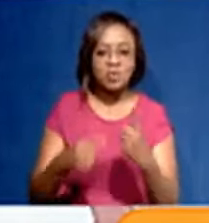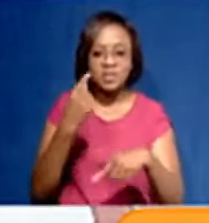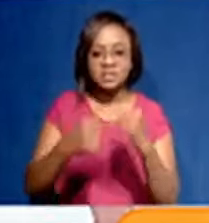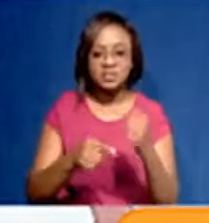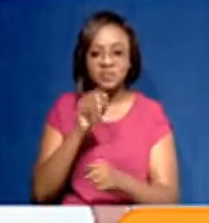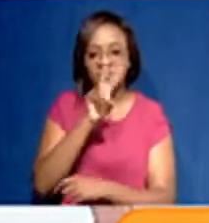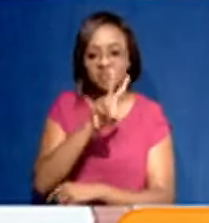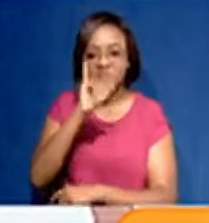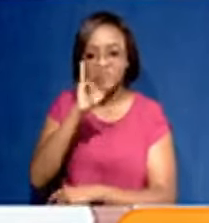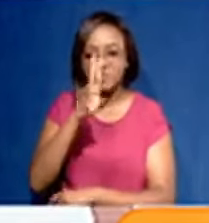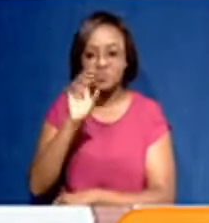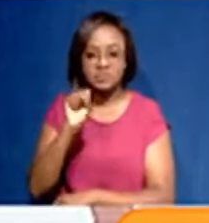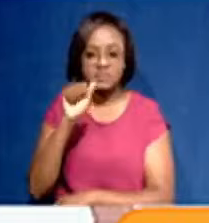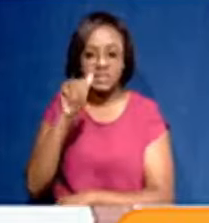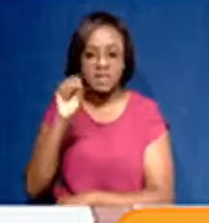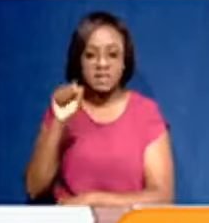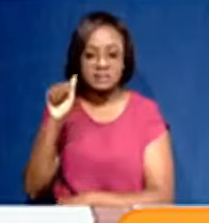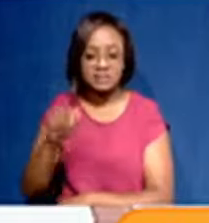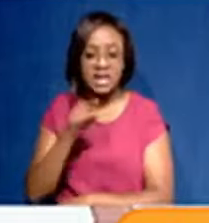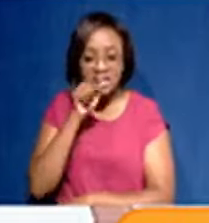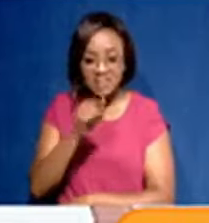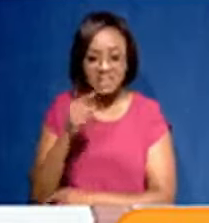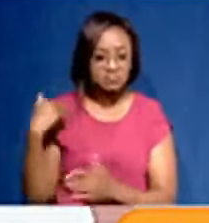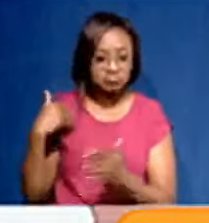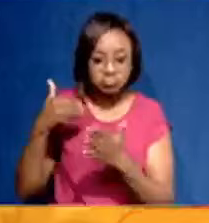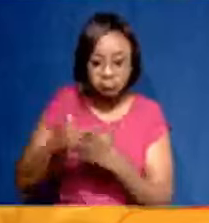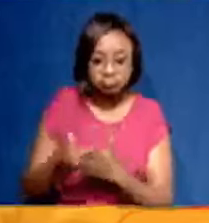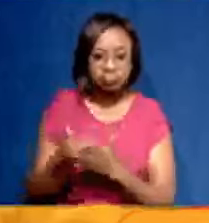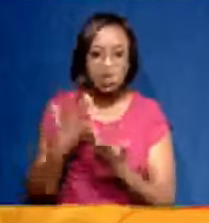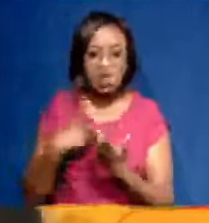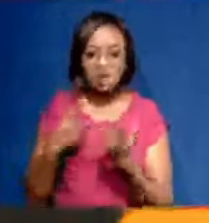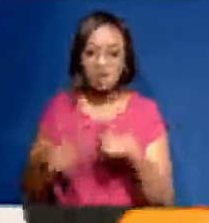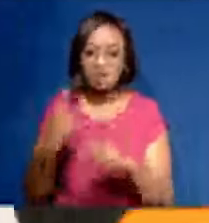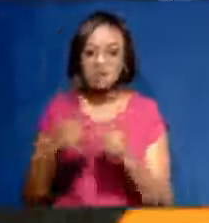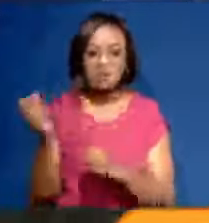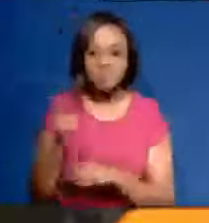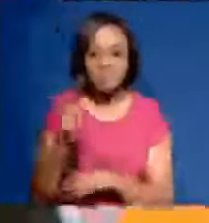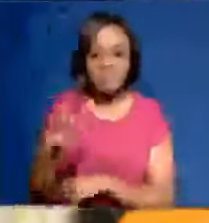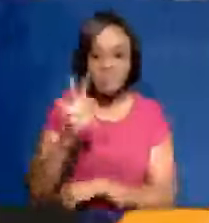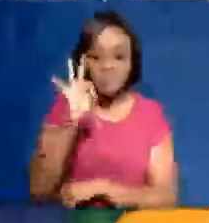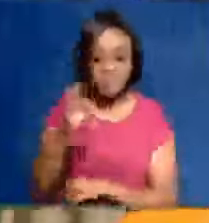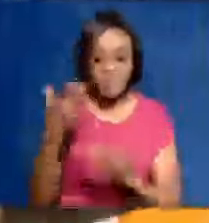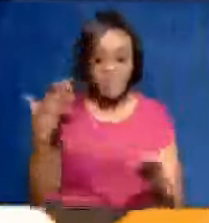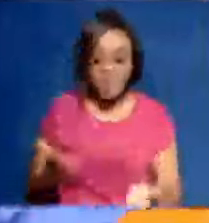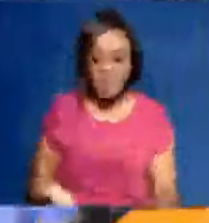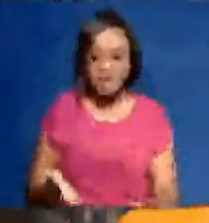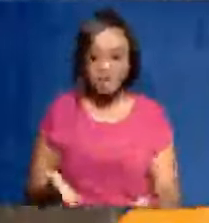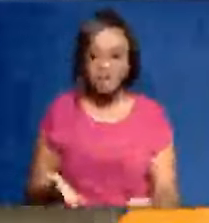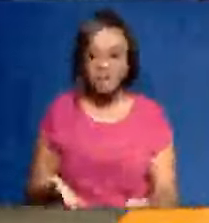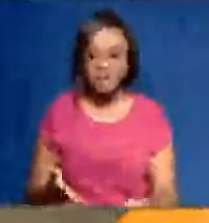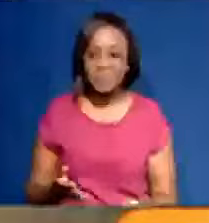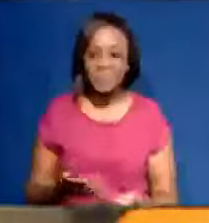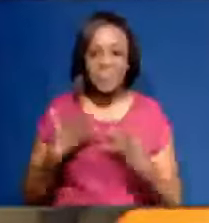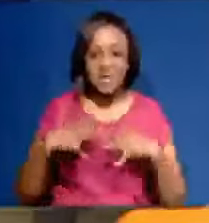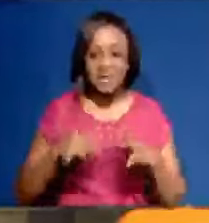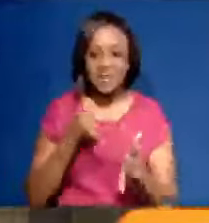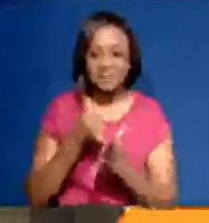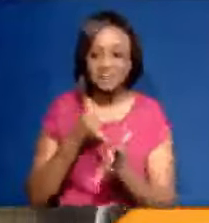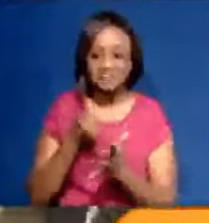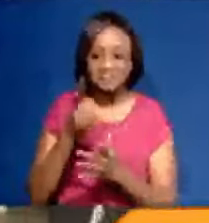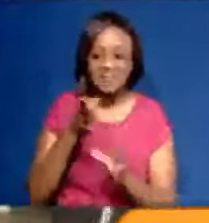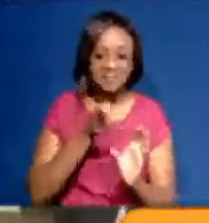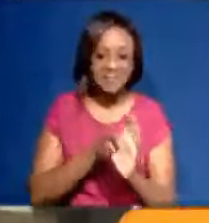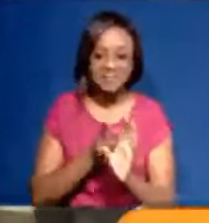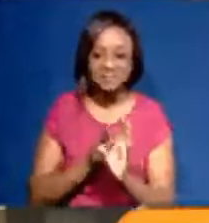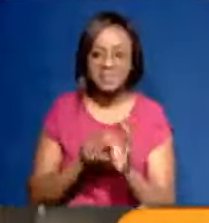la Jipange na View Sasa. View Sasa imekuwa ikiendesha shindano hili kwa miezi 3 sasa, ambapo walioshiriki walipata nafasi